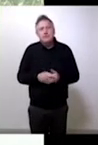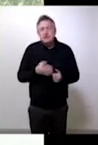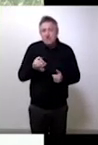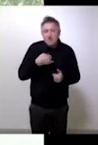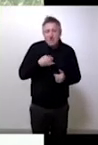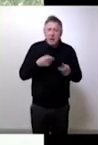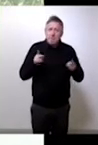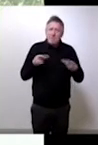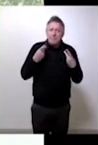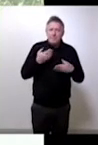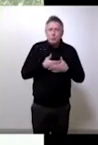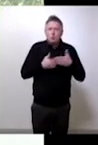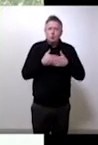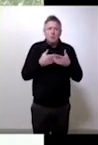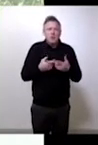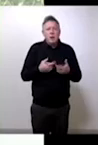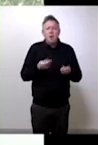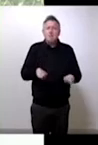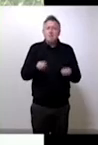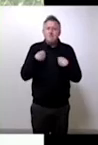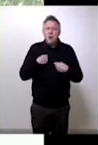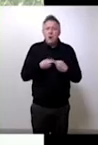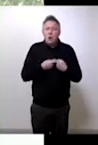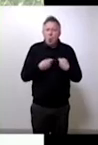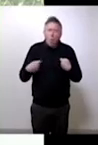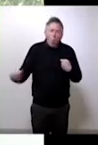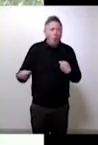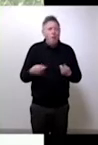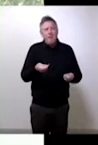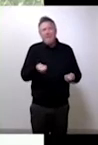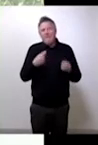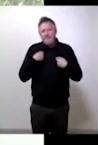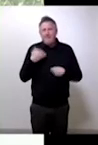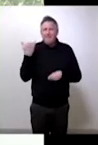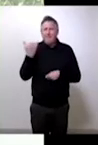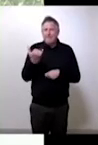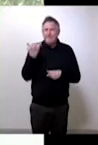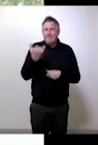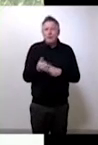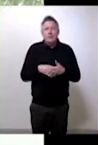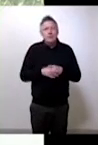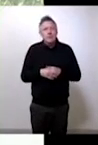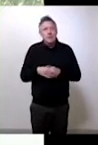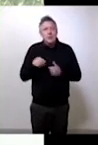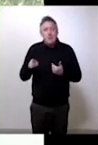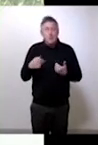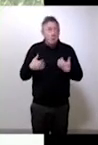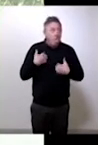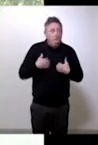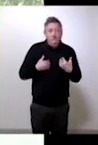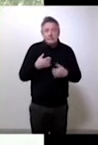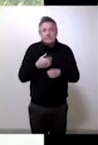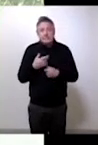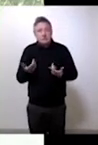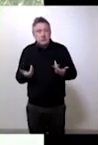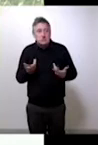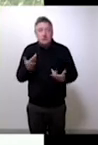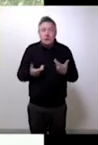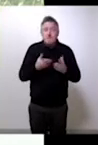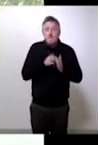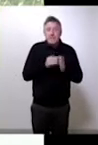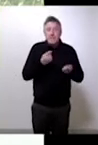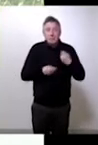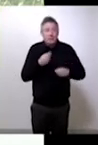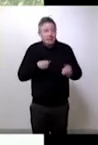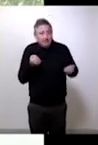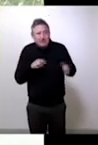du permis, plus effectivement ils ont une insécurité sur leur modèle économique. Donc